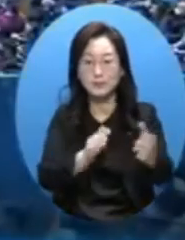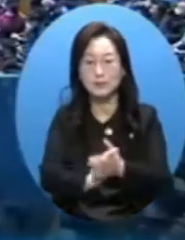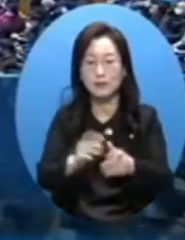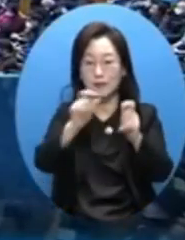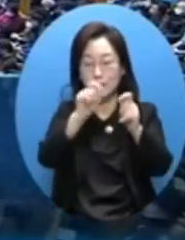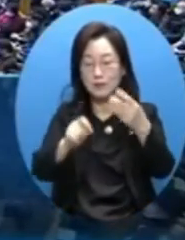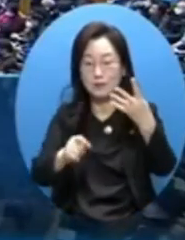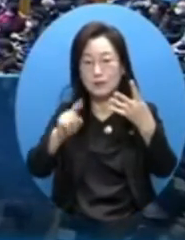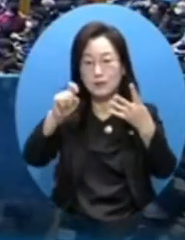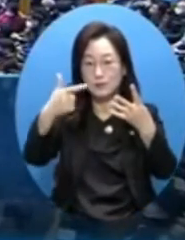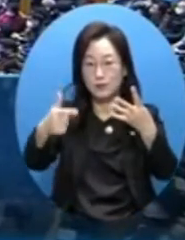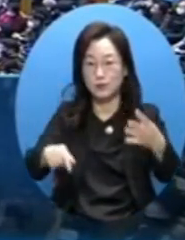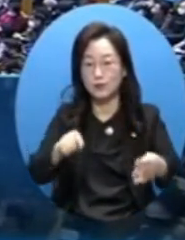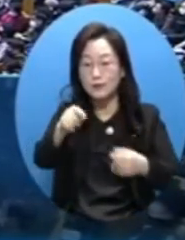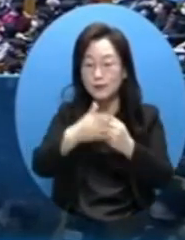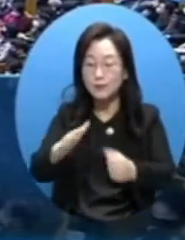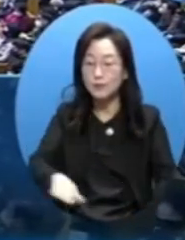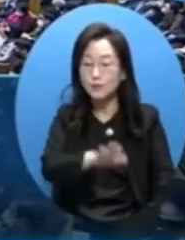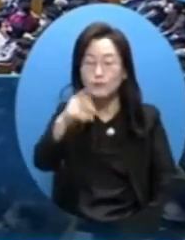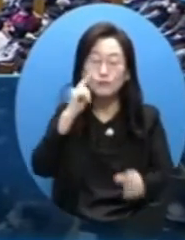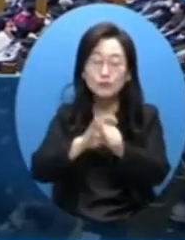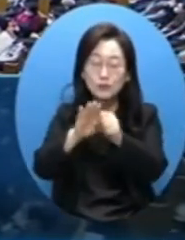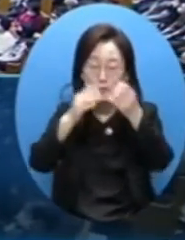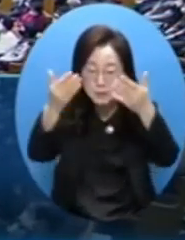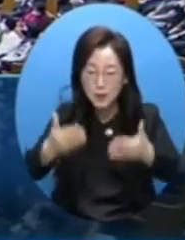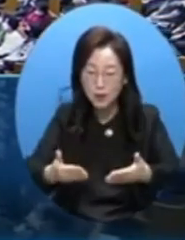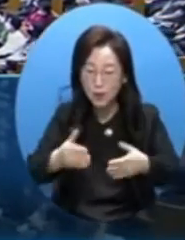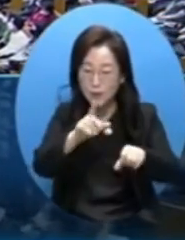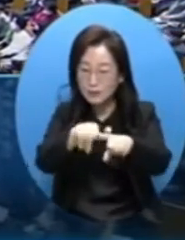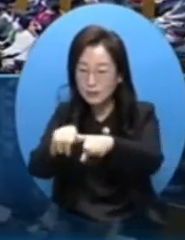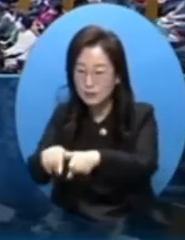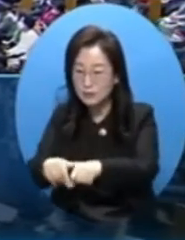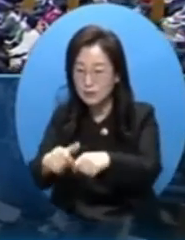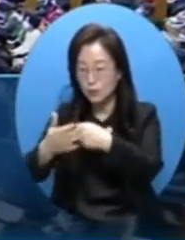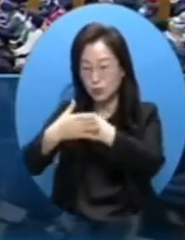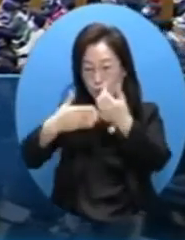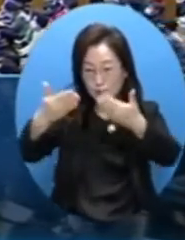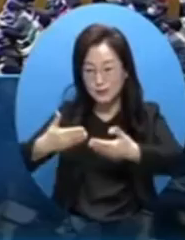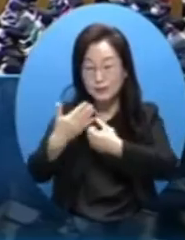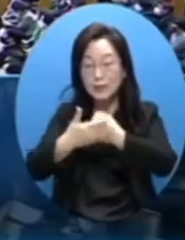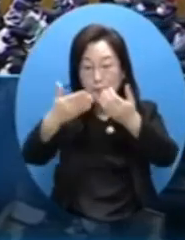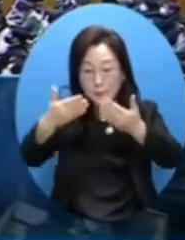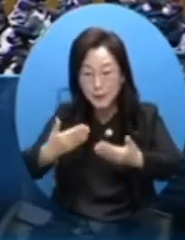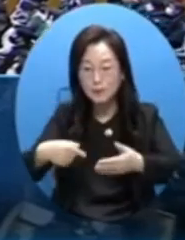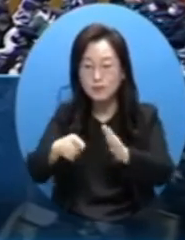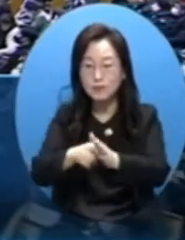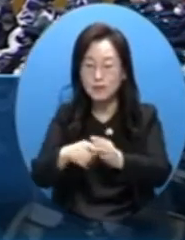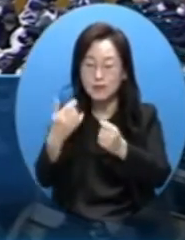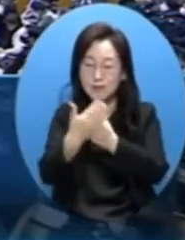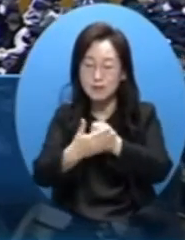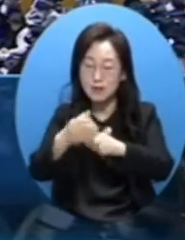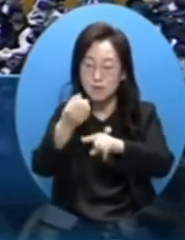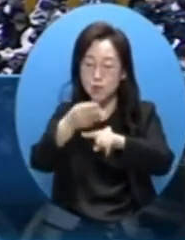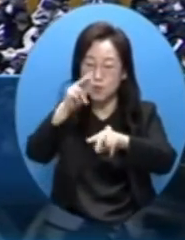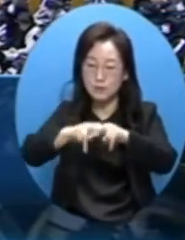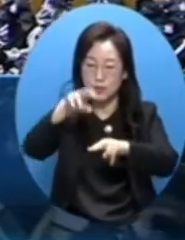16절입니다. 그러므로 우리는 긍휼하심을 받고 때를 따라 돕는 은혜를 얻기 위하여 은혜의 보좌 앞에 담대히 나갈